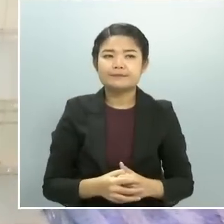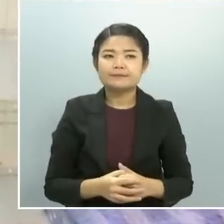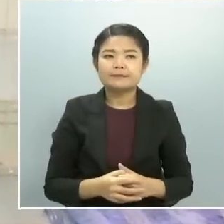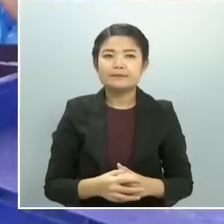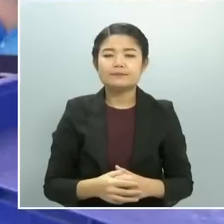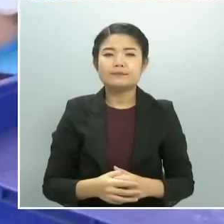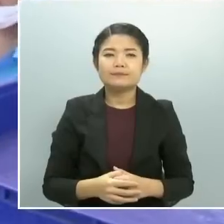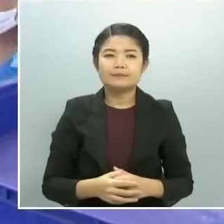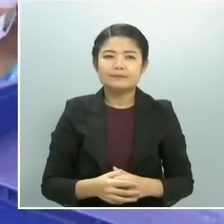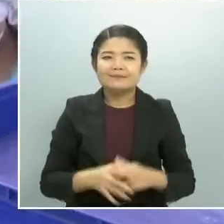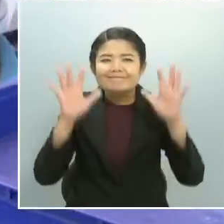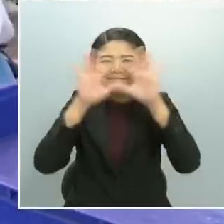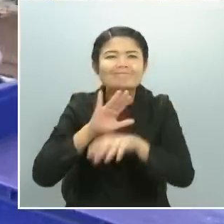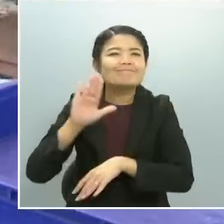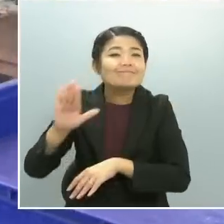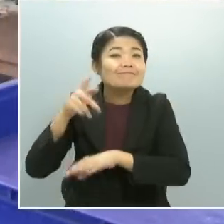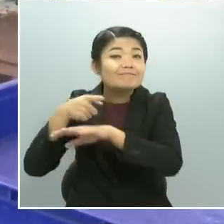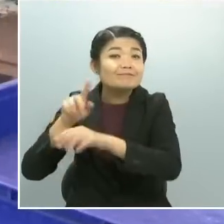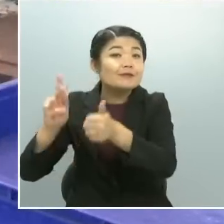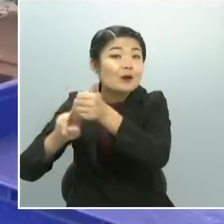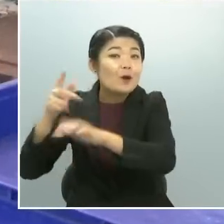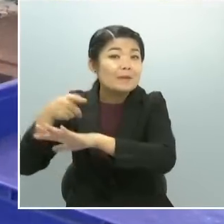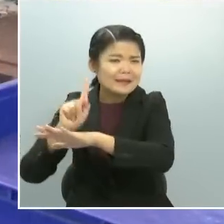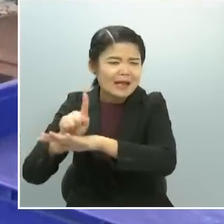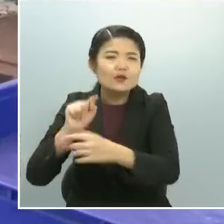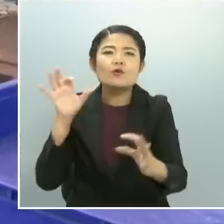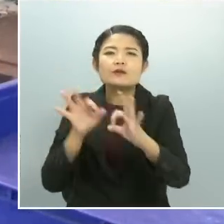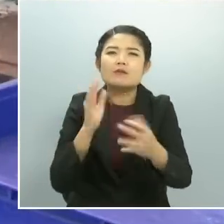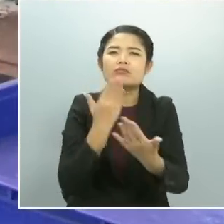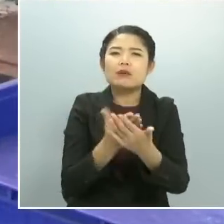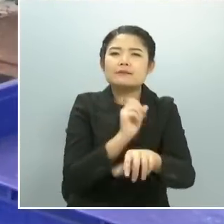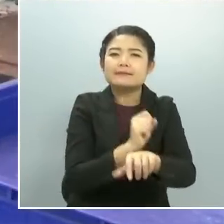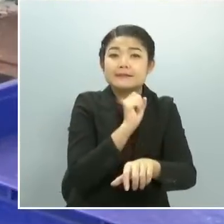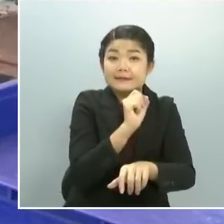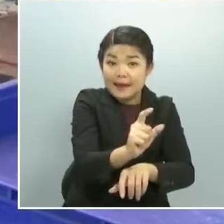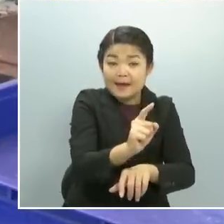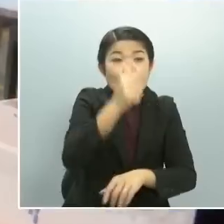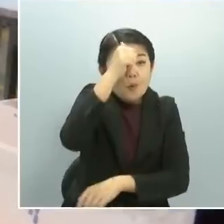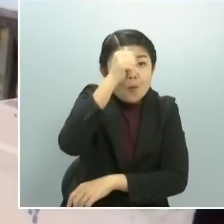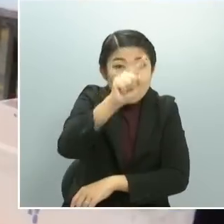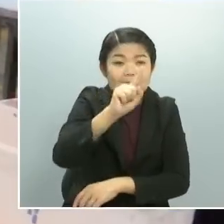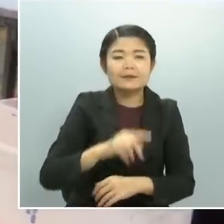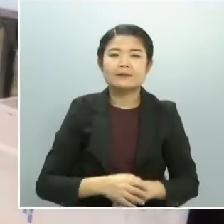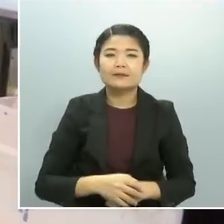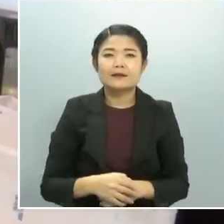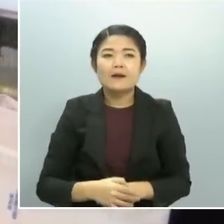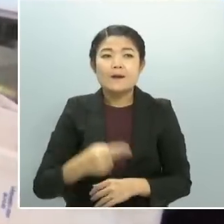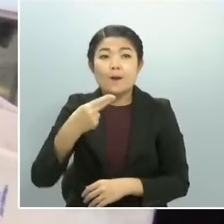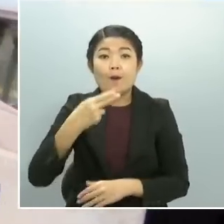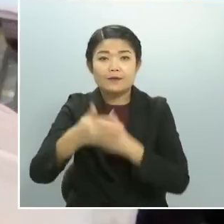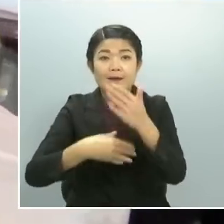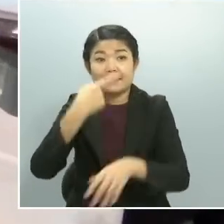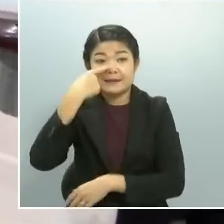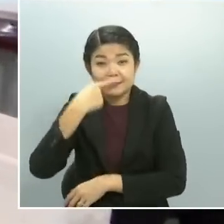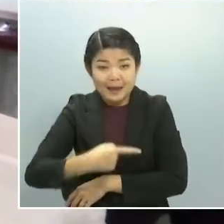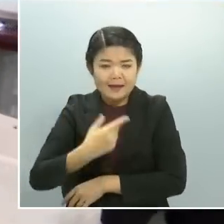ใกล้เคียงกันนี่แหละเกี่ยวกับเรื่องค่าจ้างขั้นต่ำของการค้าไทยเป็นกลุ่มที่คุณพี่ชาคงจะ